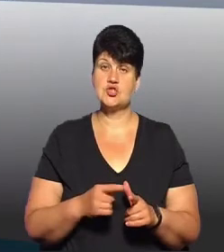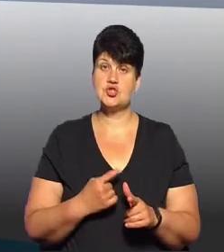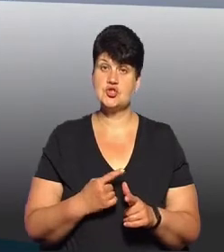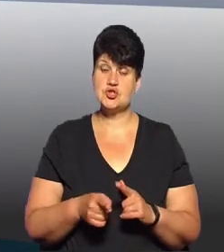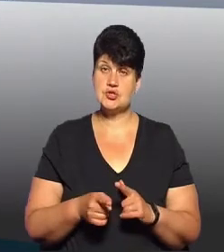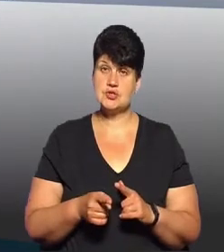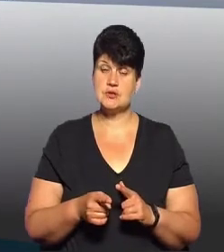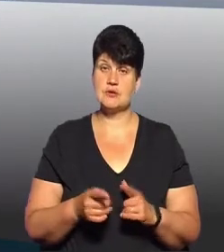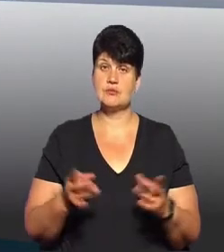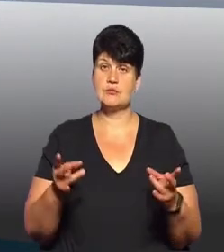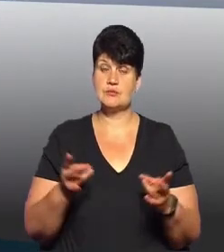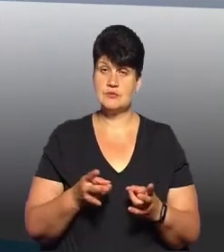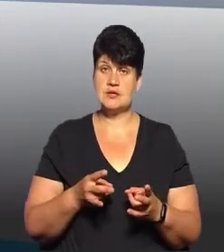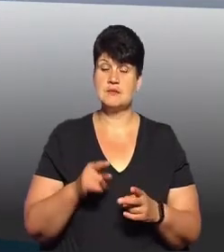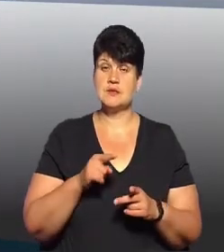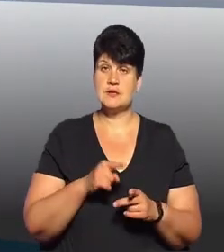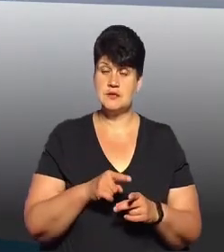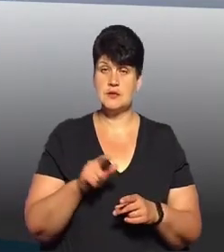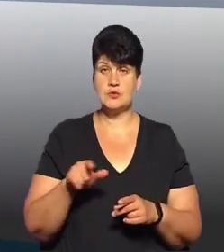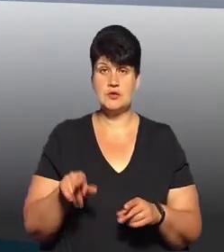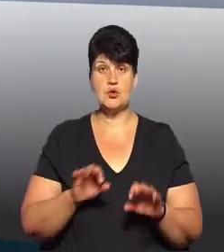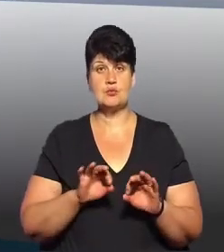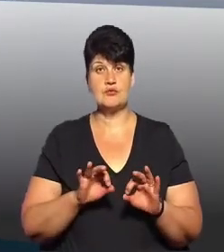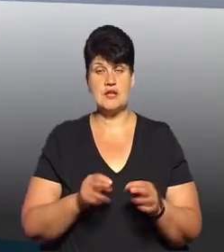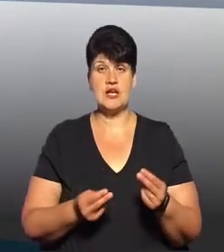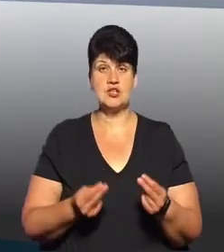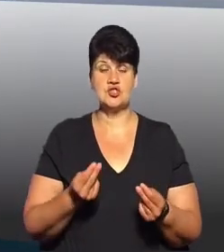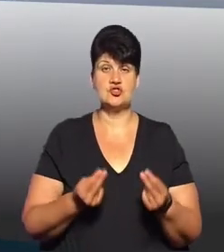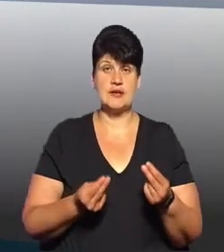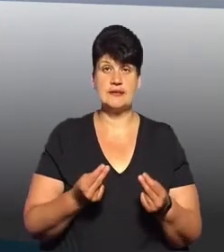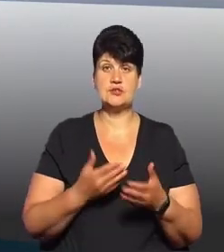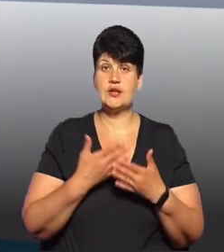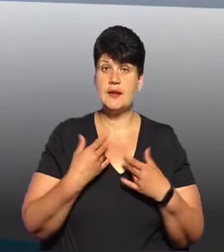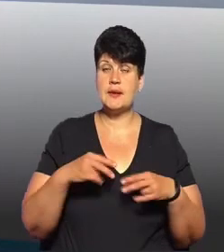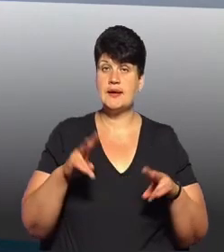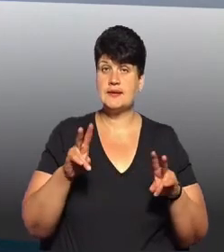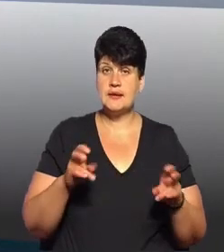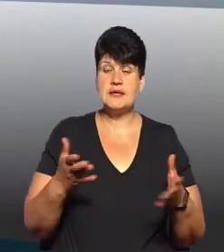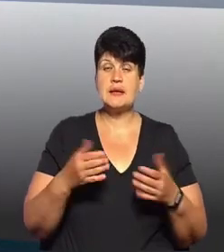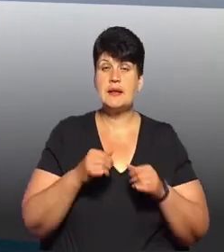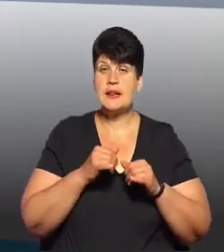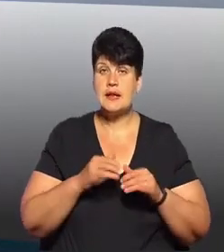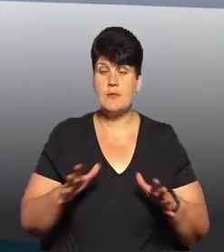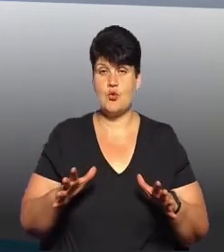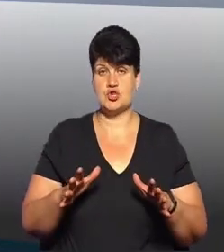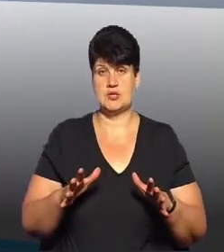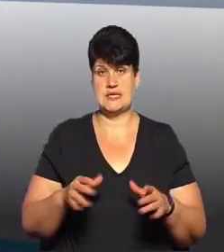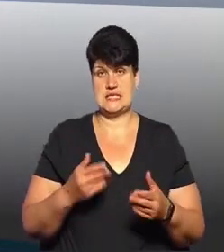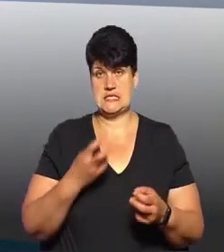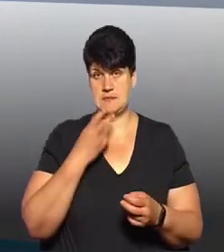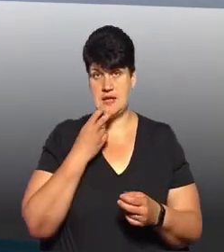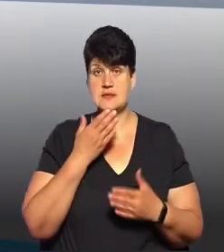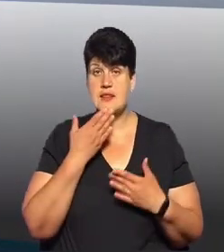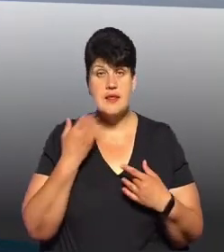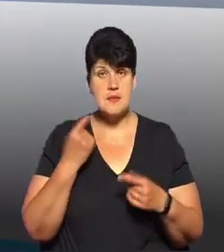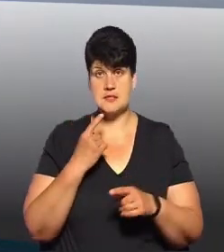стендапери, ті, хто там розповідають які жарти, вони кажуть, що немає тем, над якими не можна сміятися, так? Немає заборонених тем. Я от це